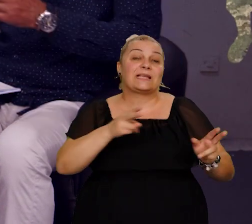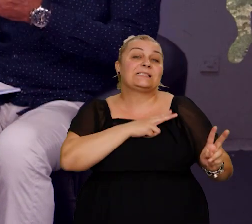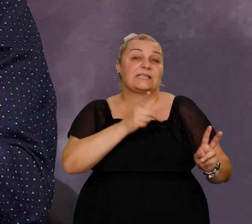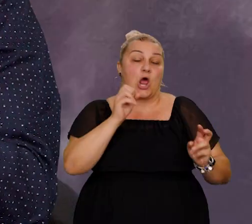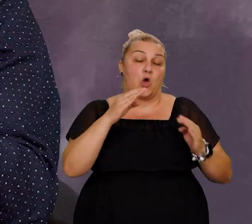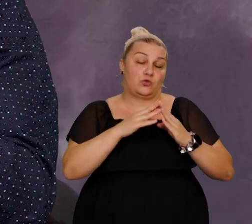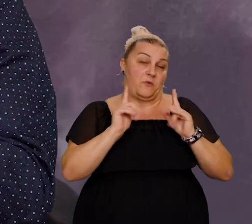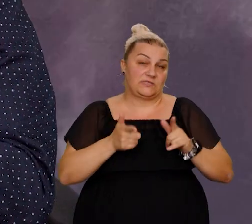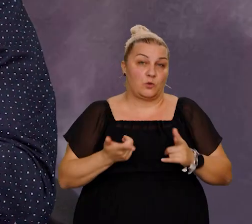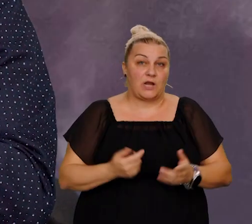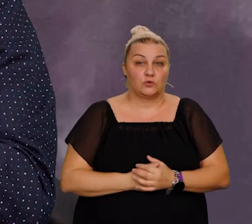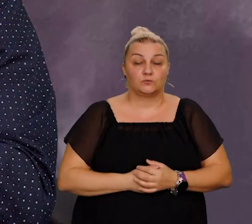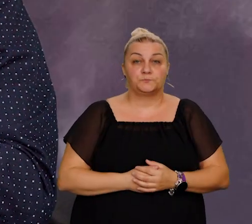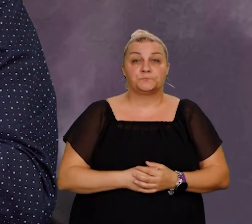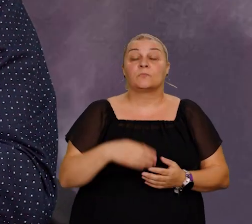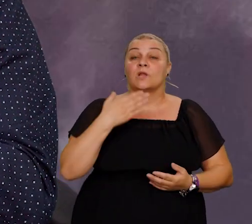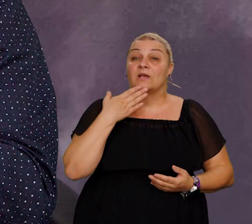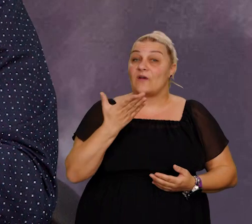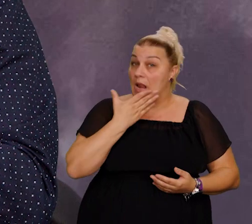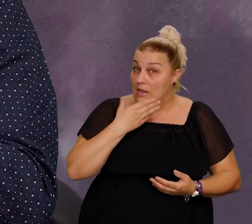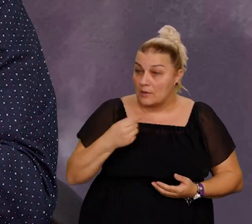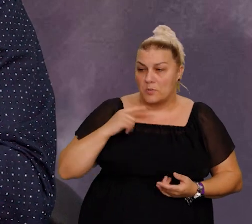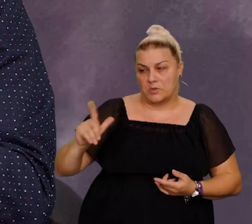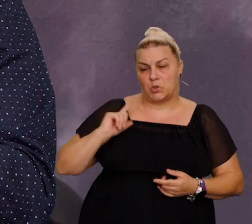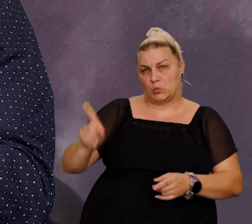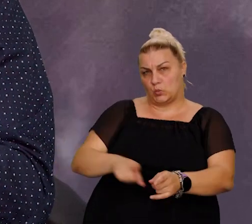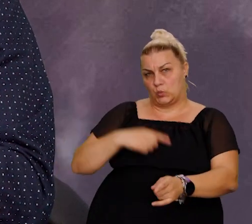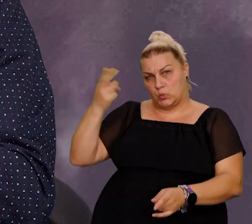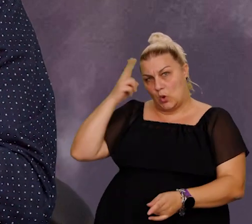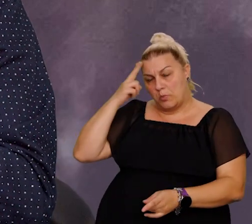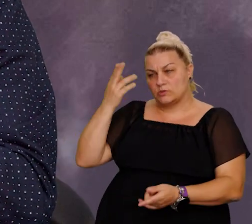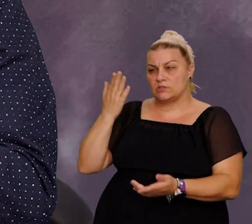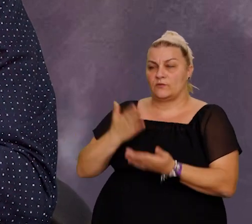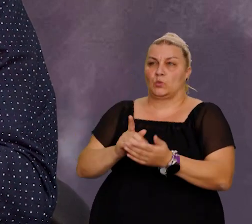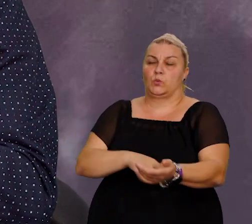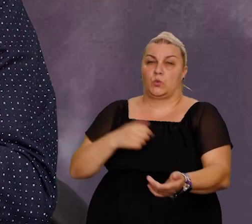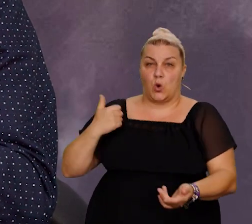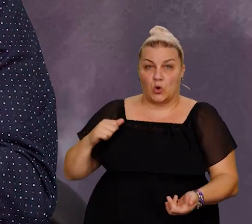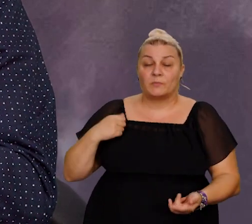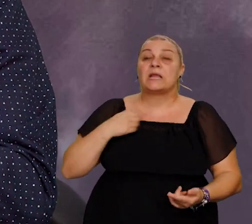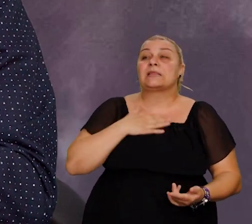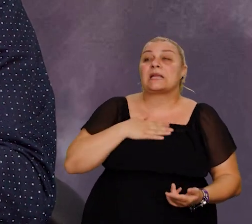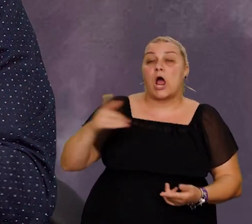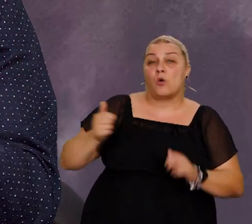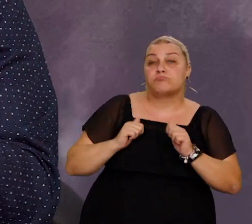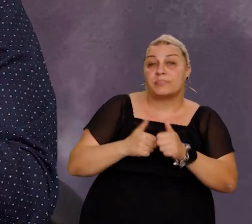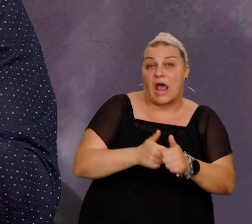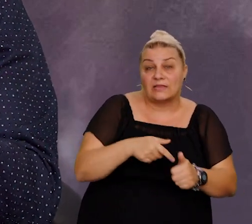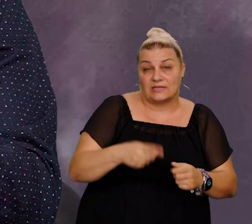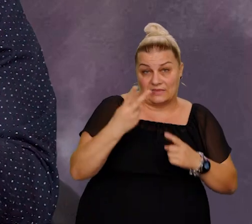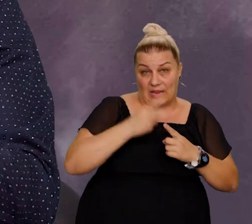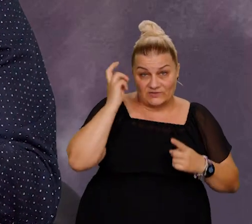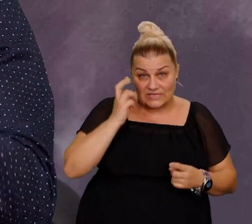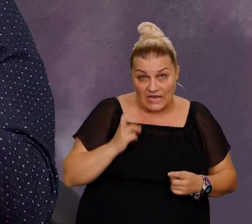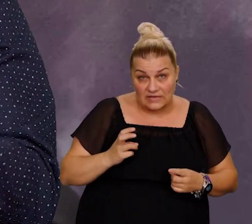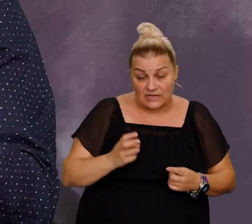Evo, kada znamo se dugi niz godina, drago nam je jasno da pratite televiziju Jadran. Što,